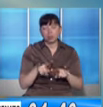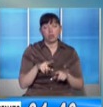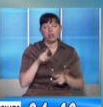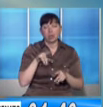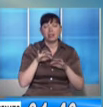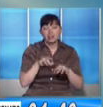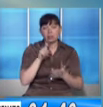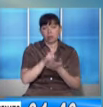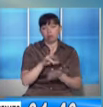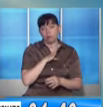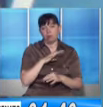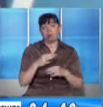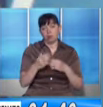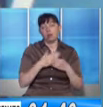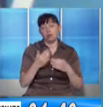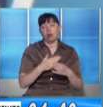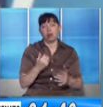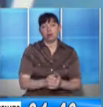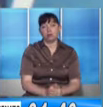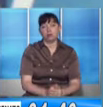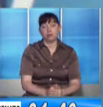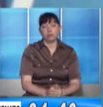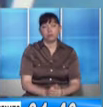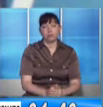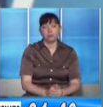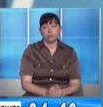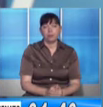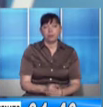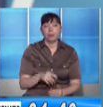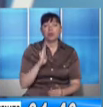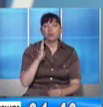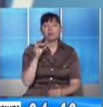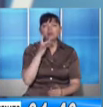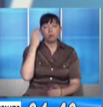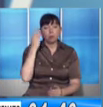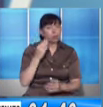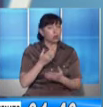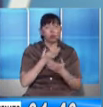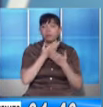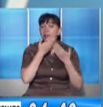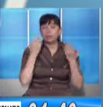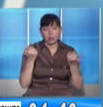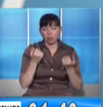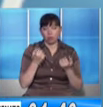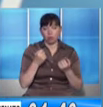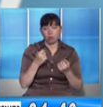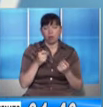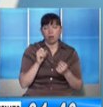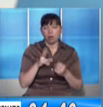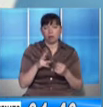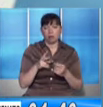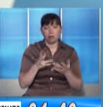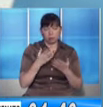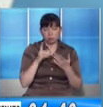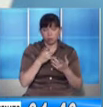fie sancționate, inclusiv penal. Din câte în Republica Moldova, în legislație, nu există cruzimea față de animale, nu se pedepsește?